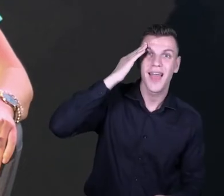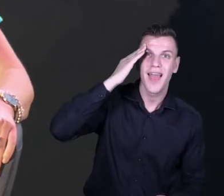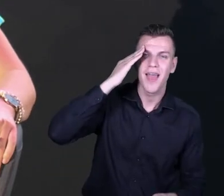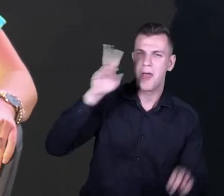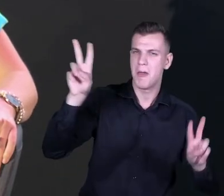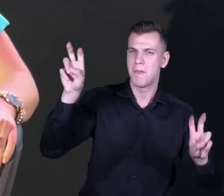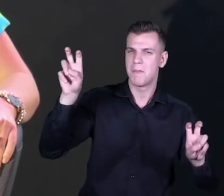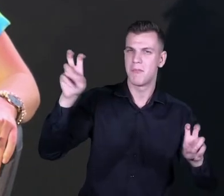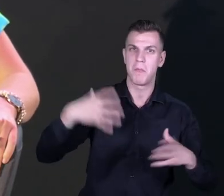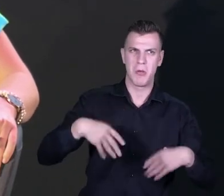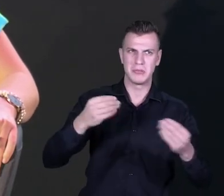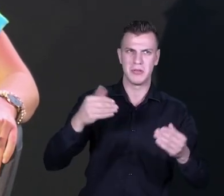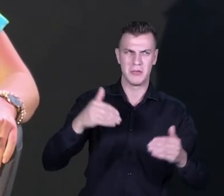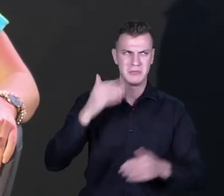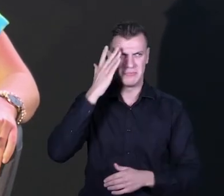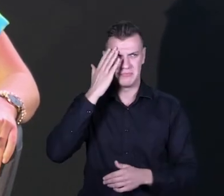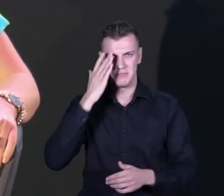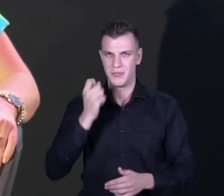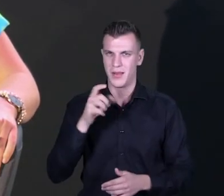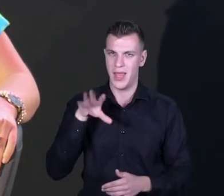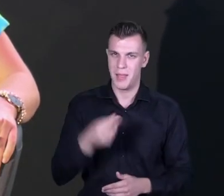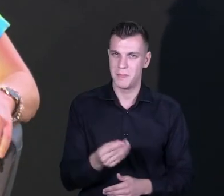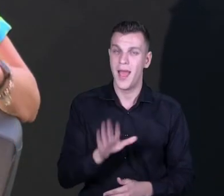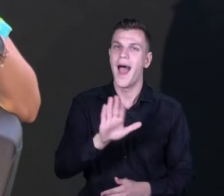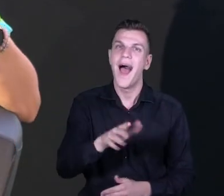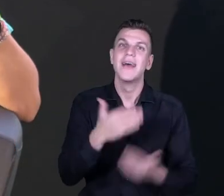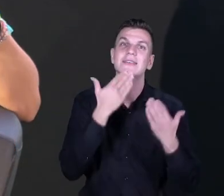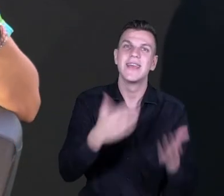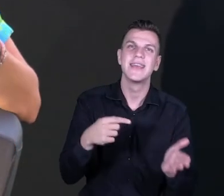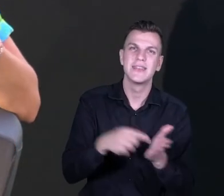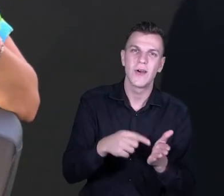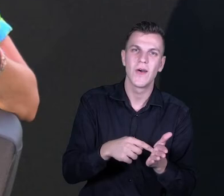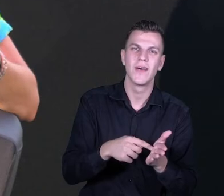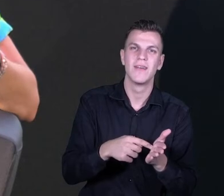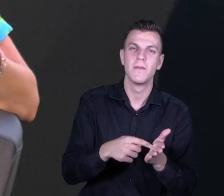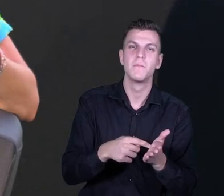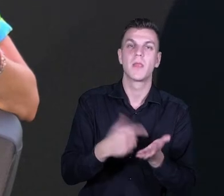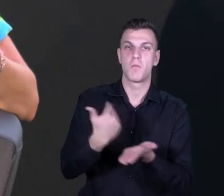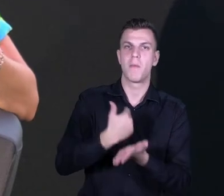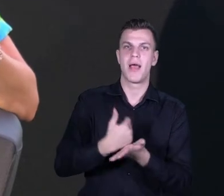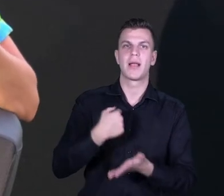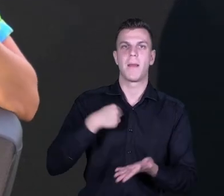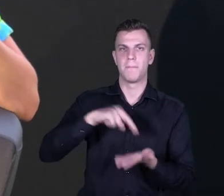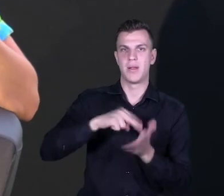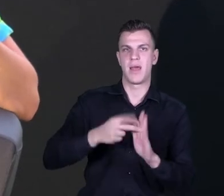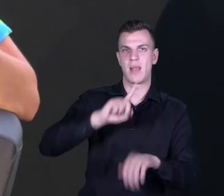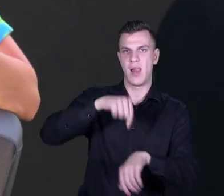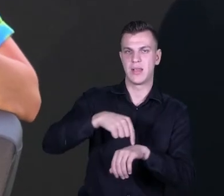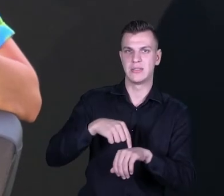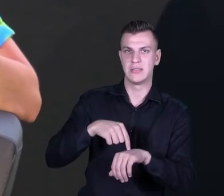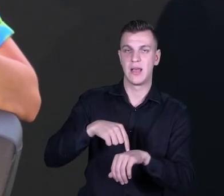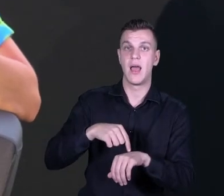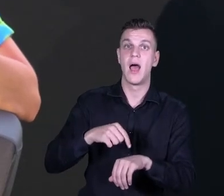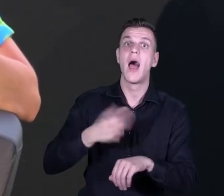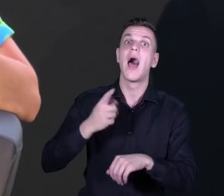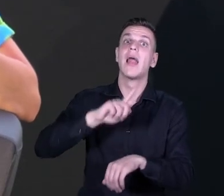na początku, ale to już też pomagało mi planować proces lekcyjny w takim połączeniu z